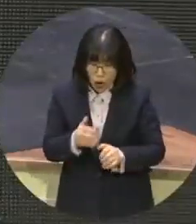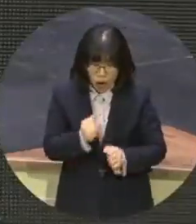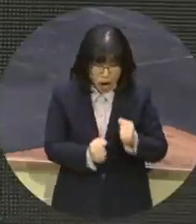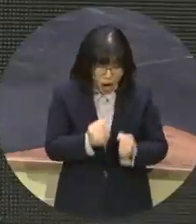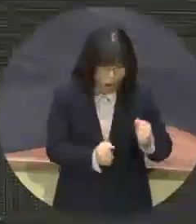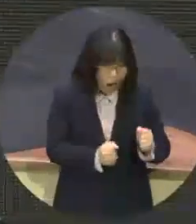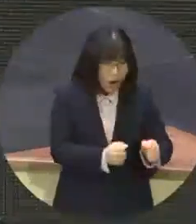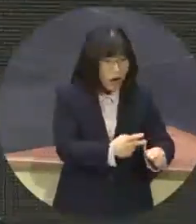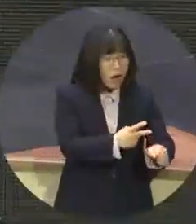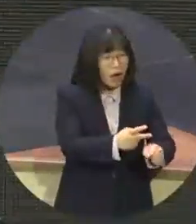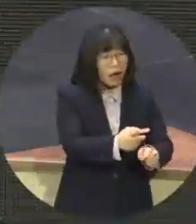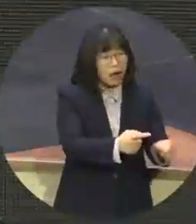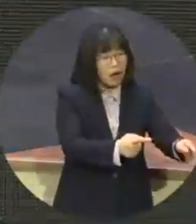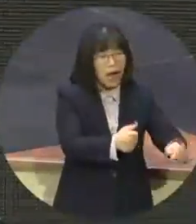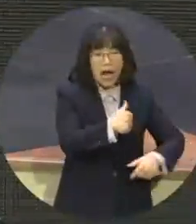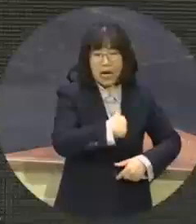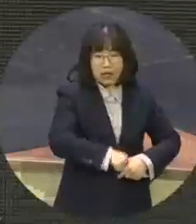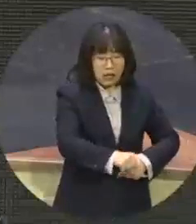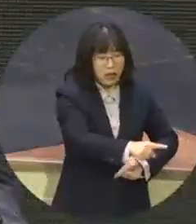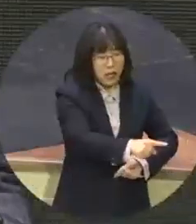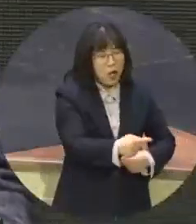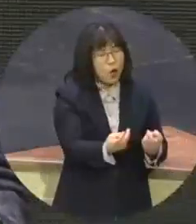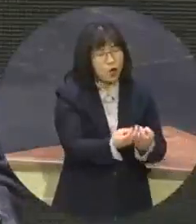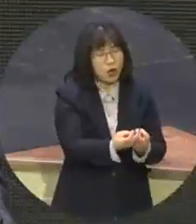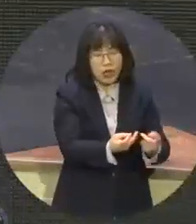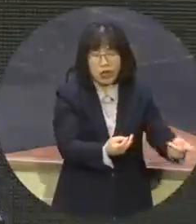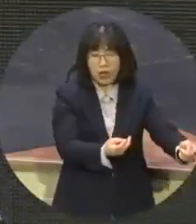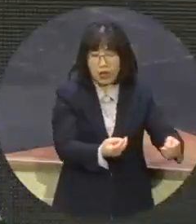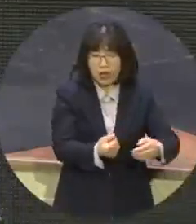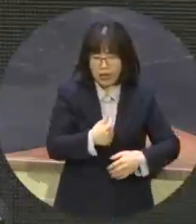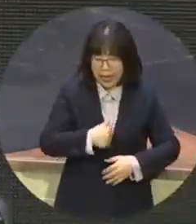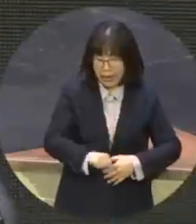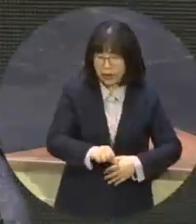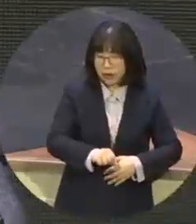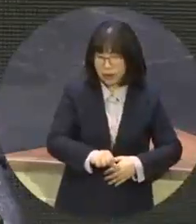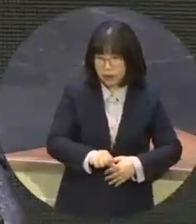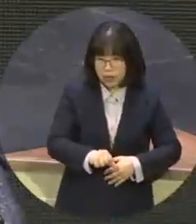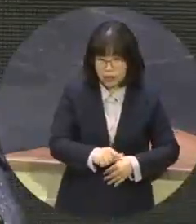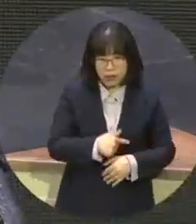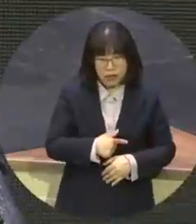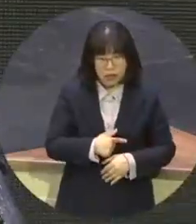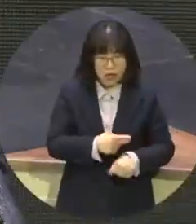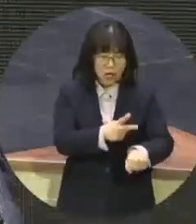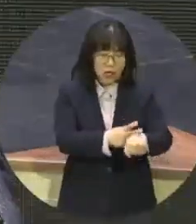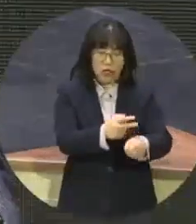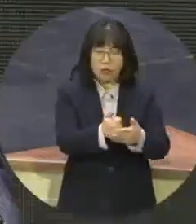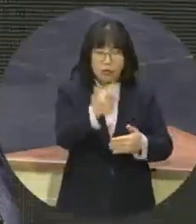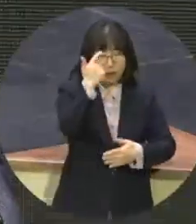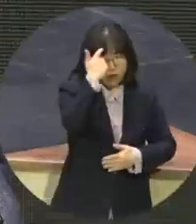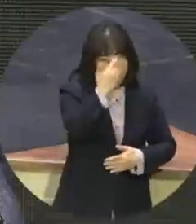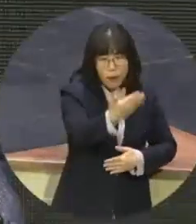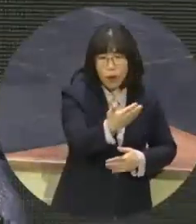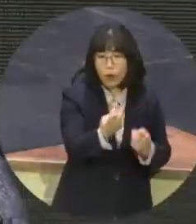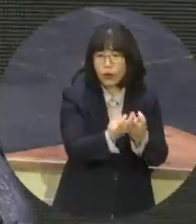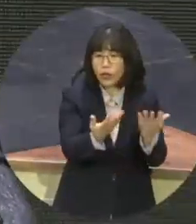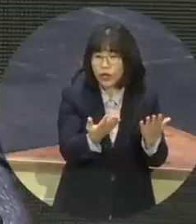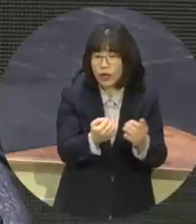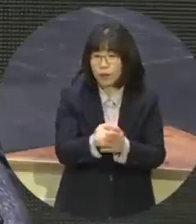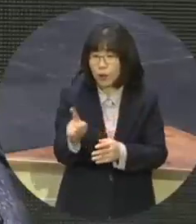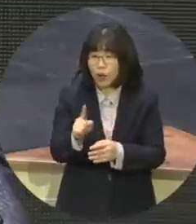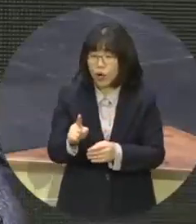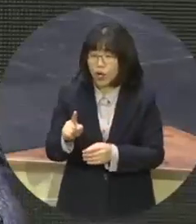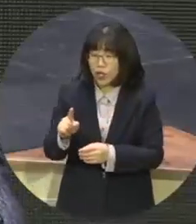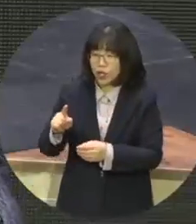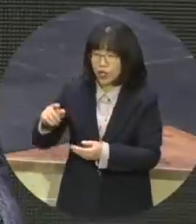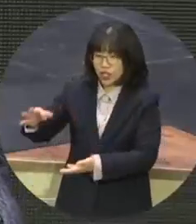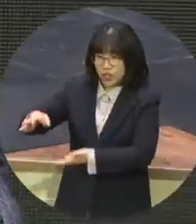되겠습니까? 라고 물어요. 딱 랍비가 보더니, 이야. 자네 아버지는 상당히 지혜로운 분이네. 만약에